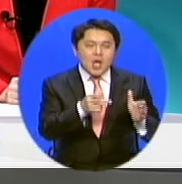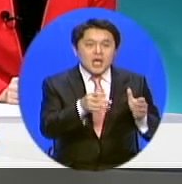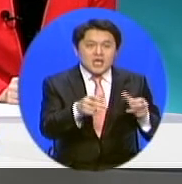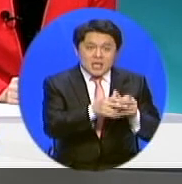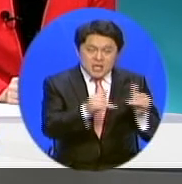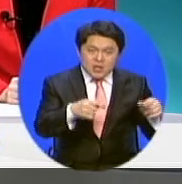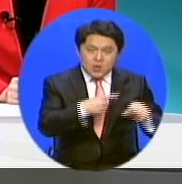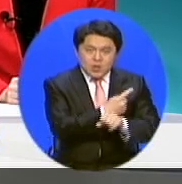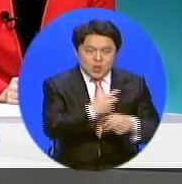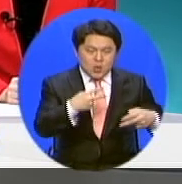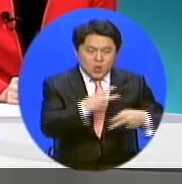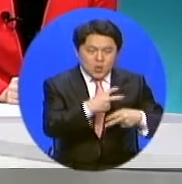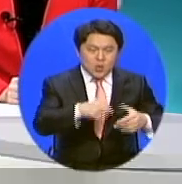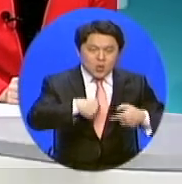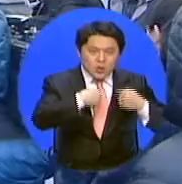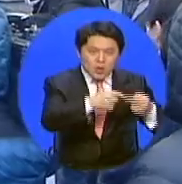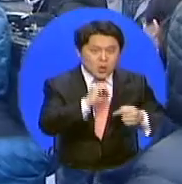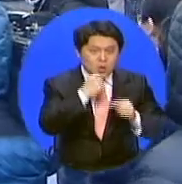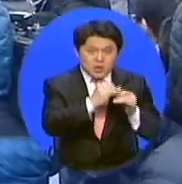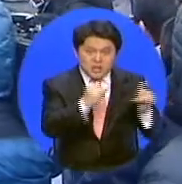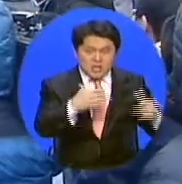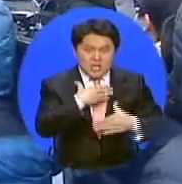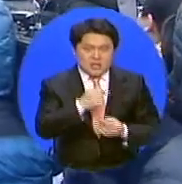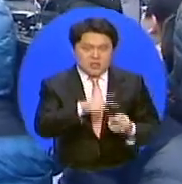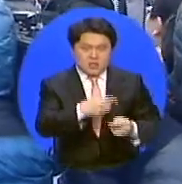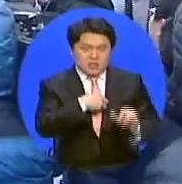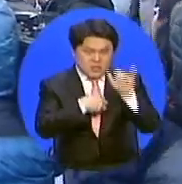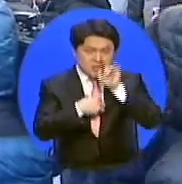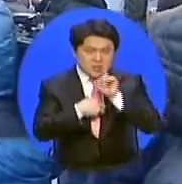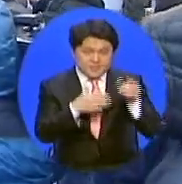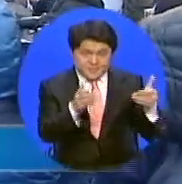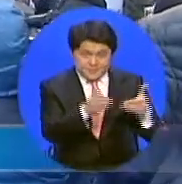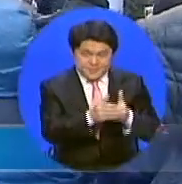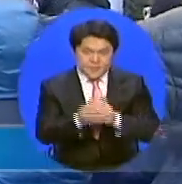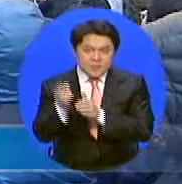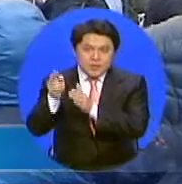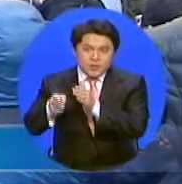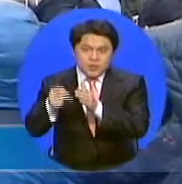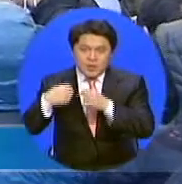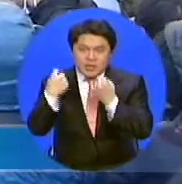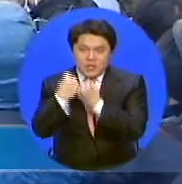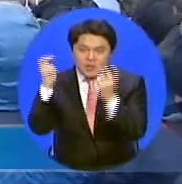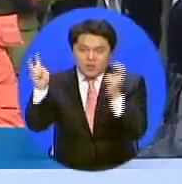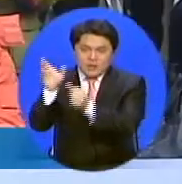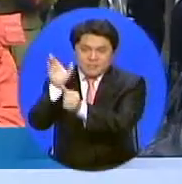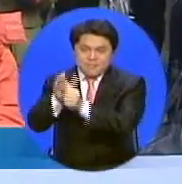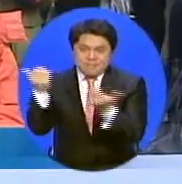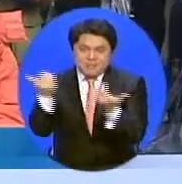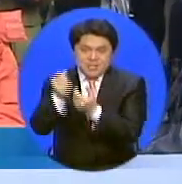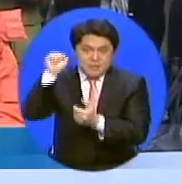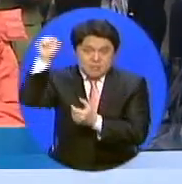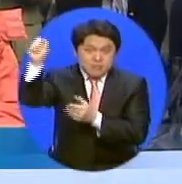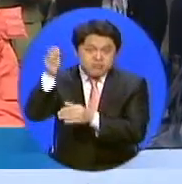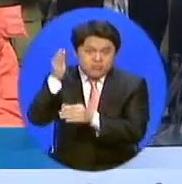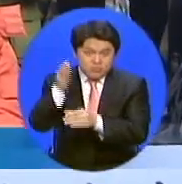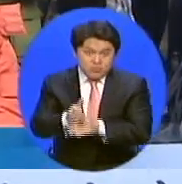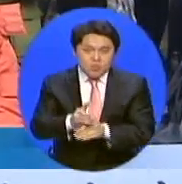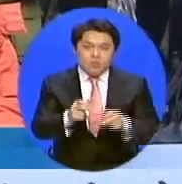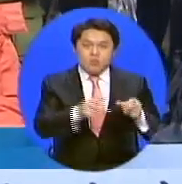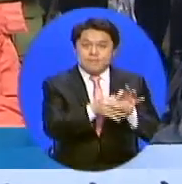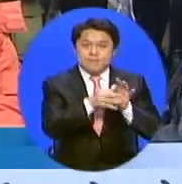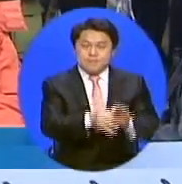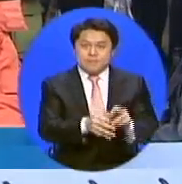주장합니다. 배상훈 기자입니다. 최근 철도 민영화를 반대하는 파업이 이어진 가운데 장애계는 지난